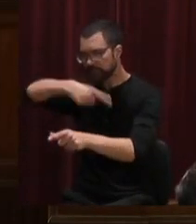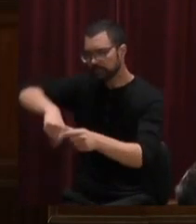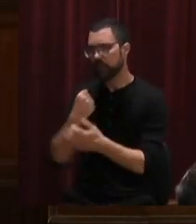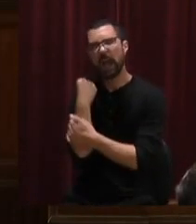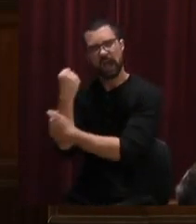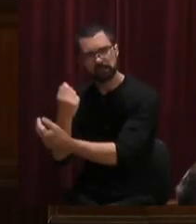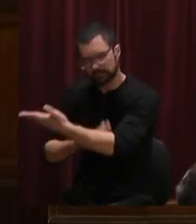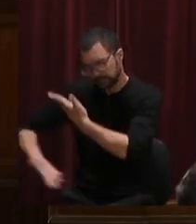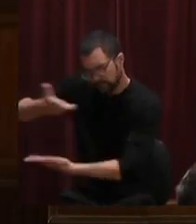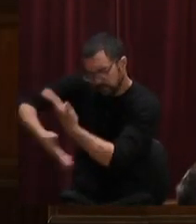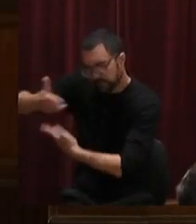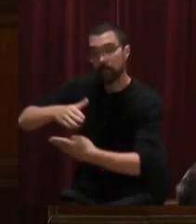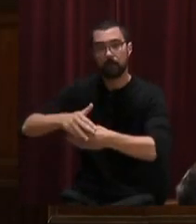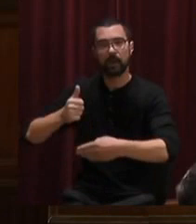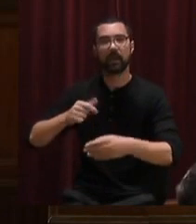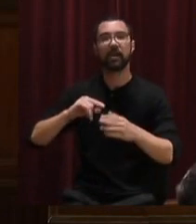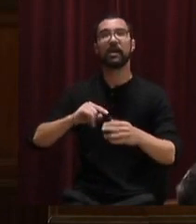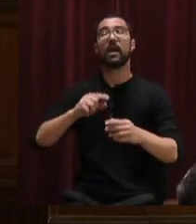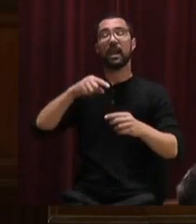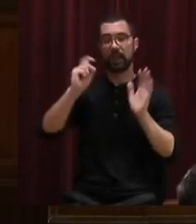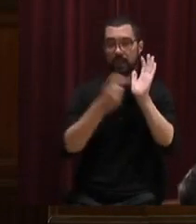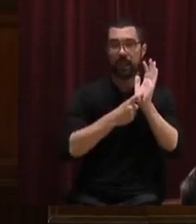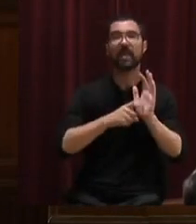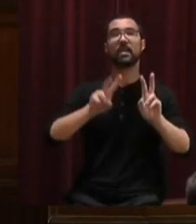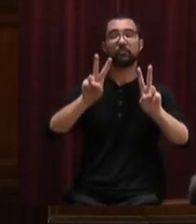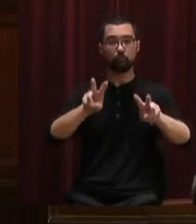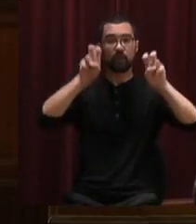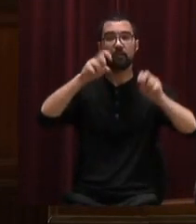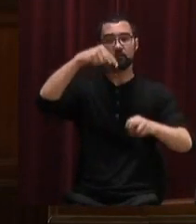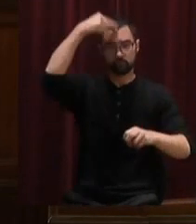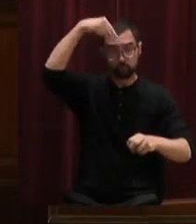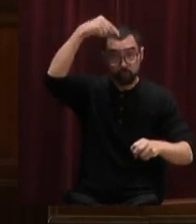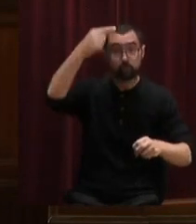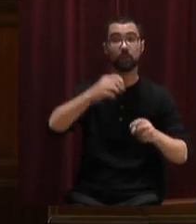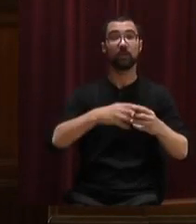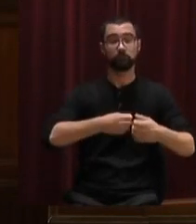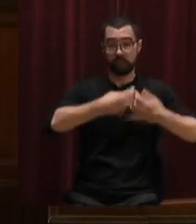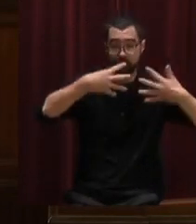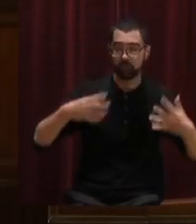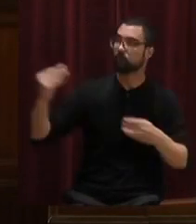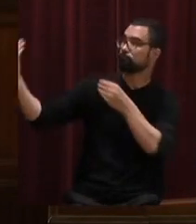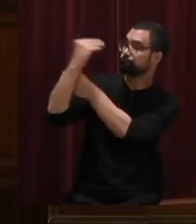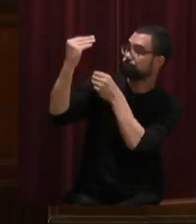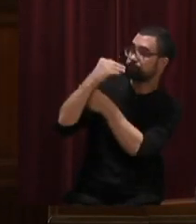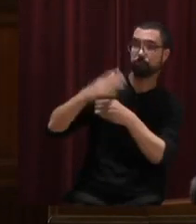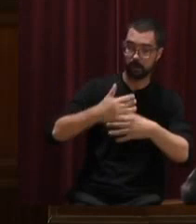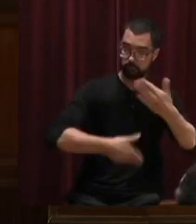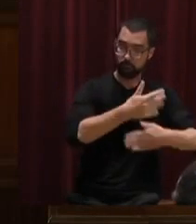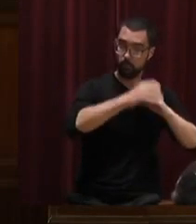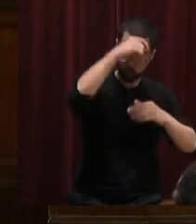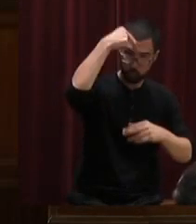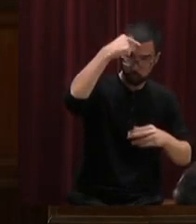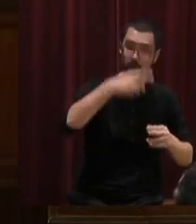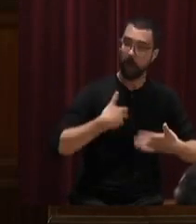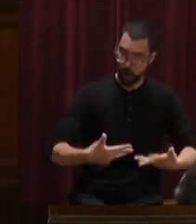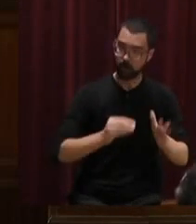Així, podran tirar endavant les lleis d'indústries culturals i mecenatge que ens demanen, impulsar les infraestructures que necessitam, donar suport als